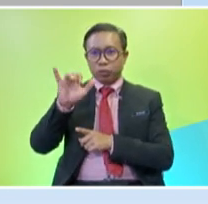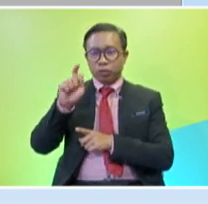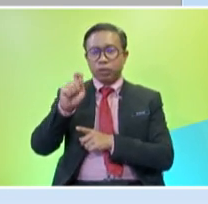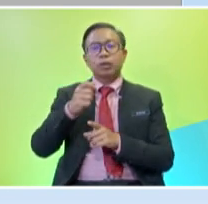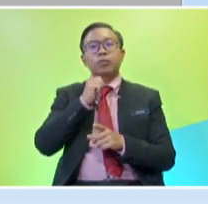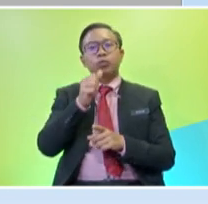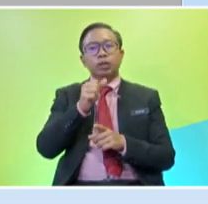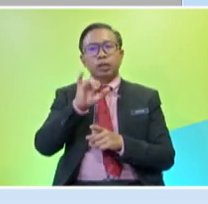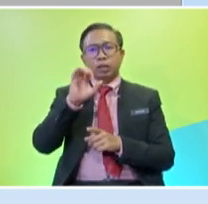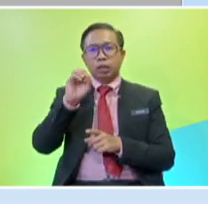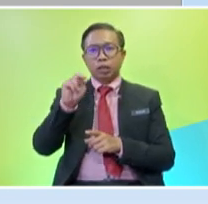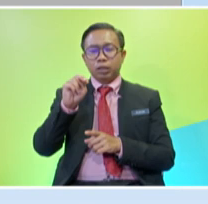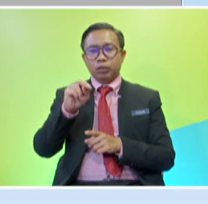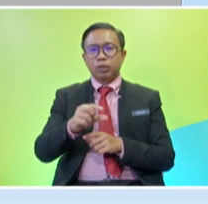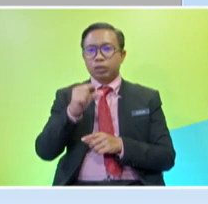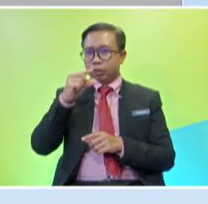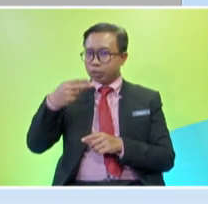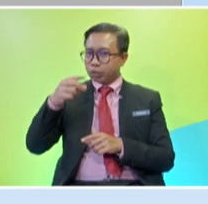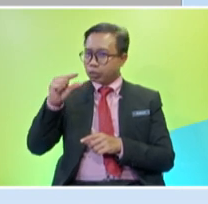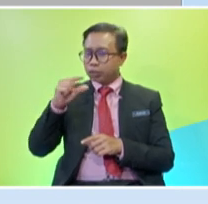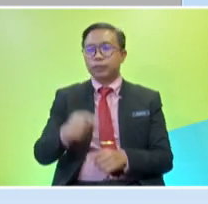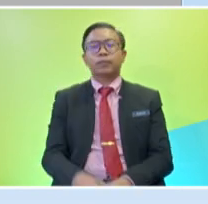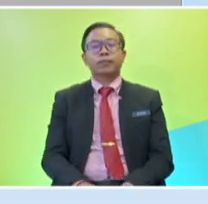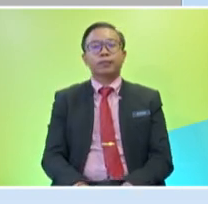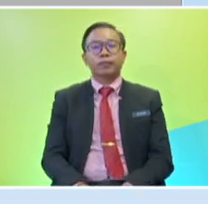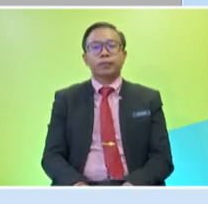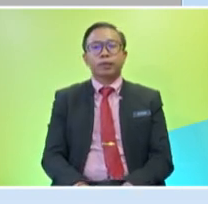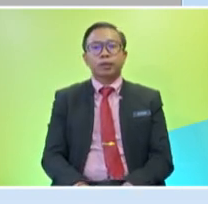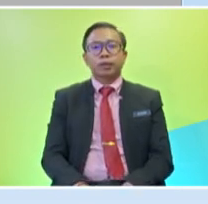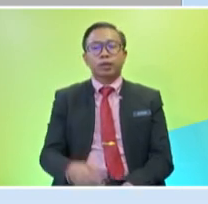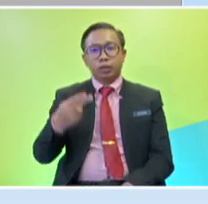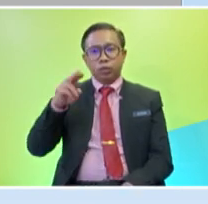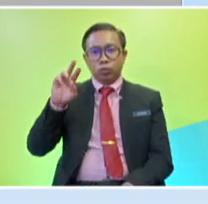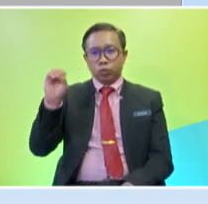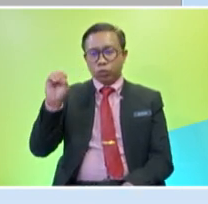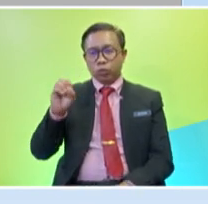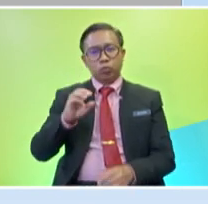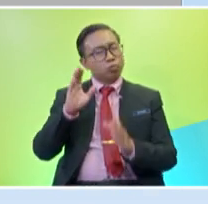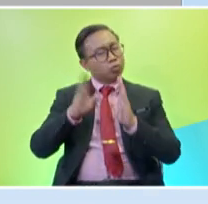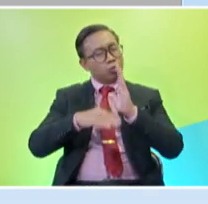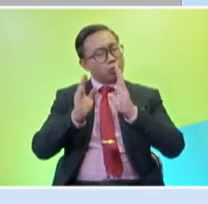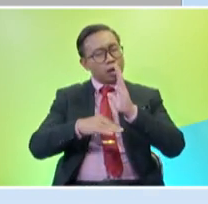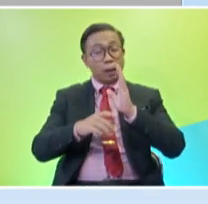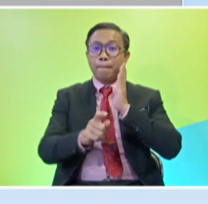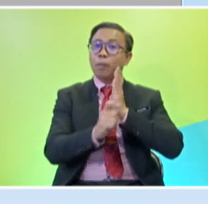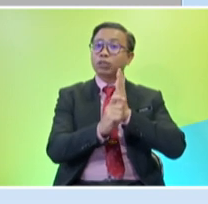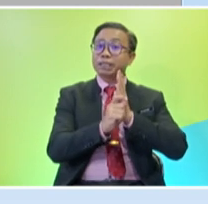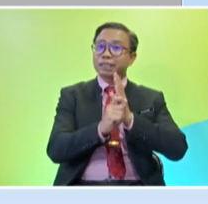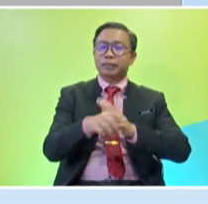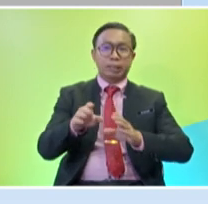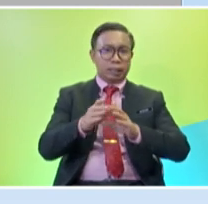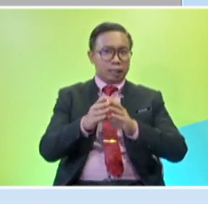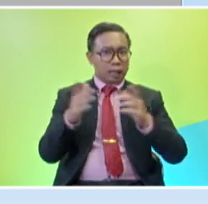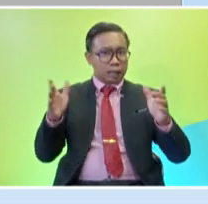hydrogen ke Runner AEON kupreme Duo tadi kurang elektro positif berbanding dengan